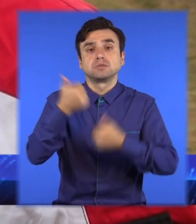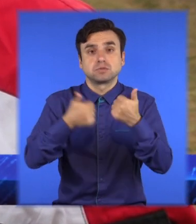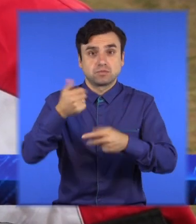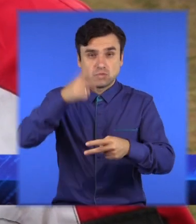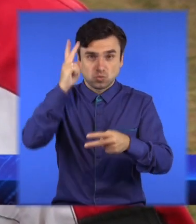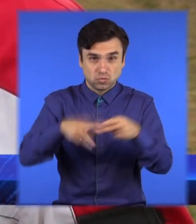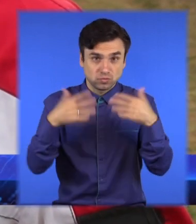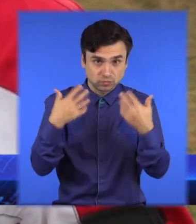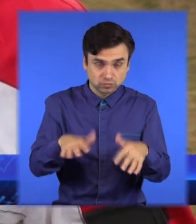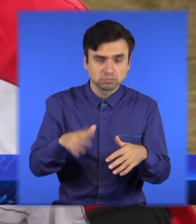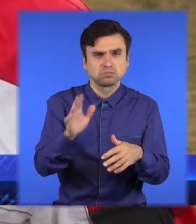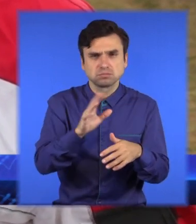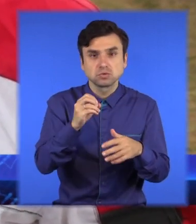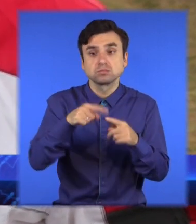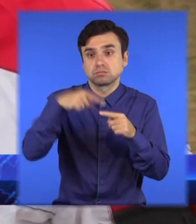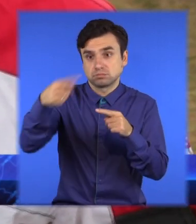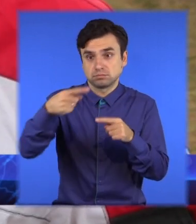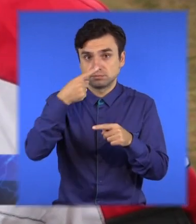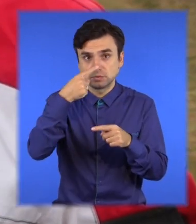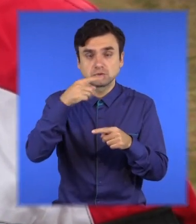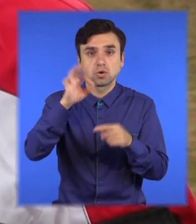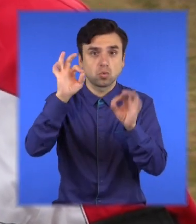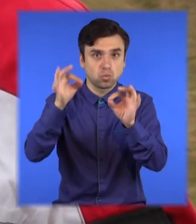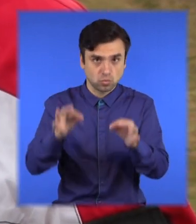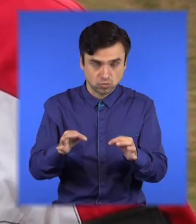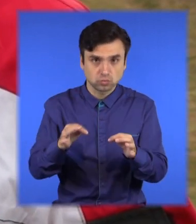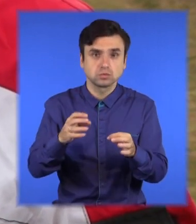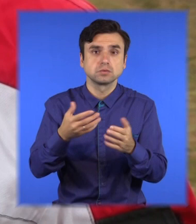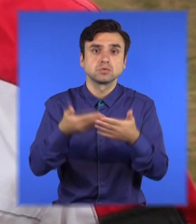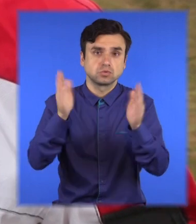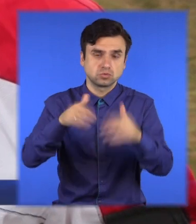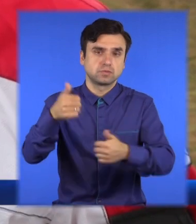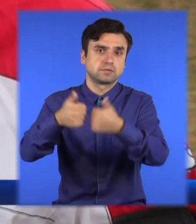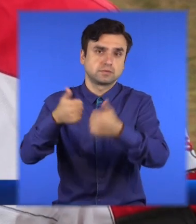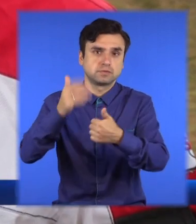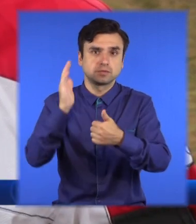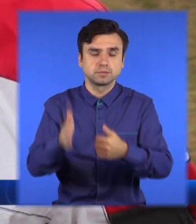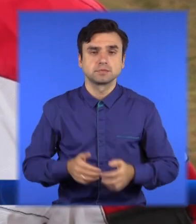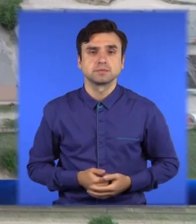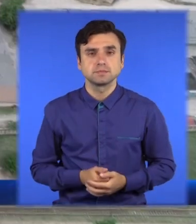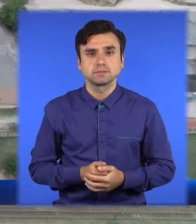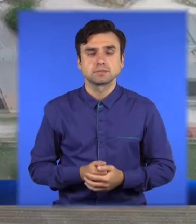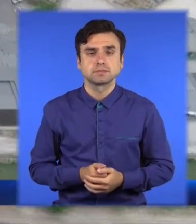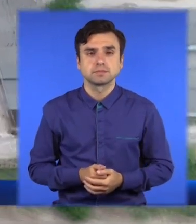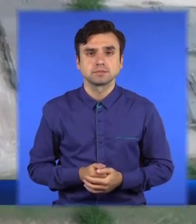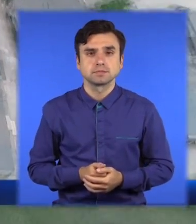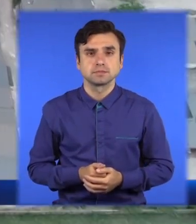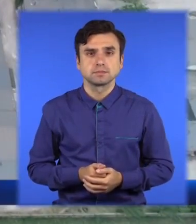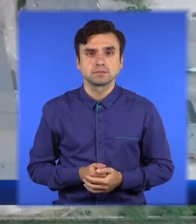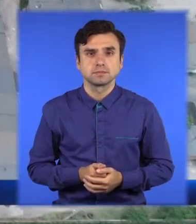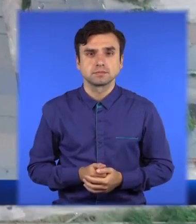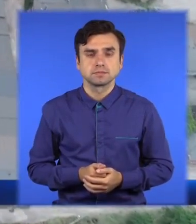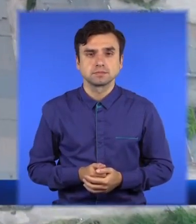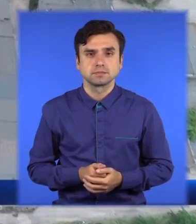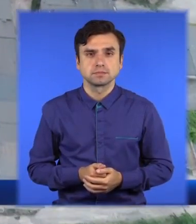у нас мало участников и мало зрителей, но мы в любом случае будем все делать для того, чтобы это все сохранилось. Завдяки